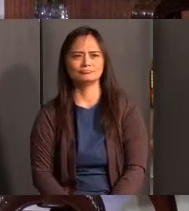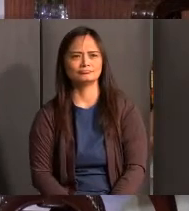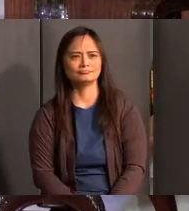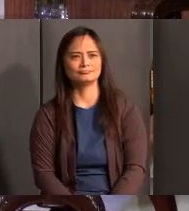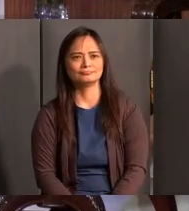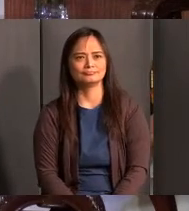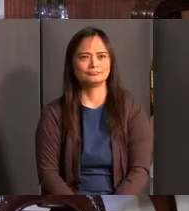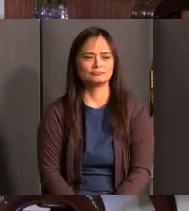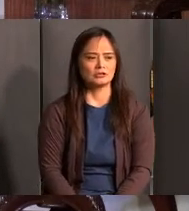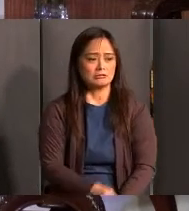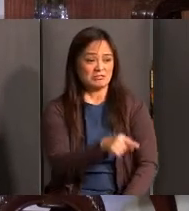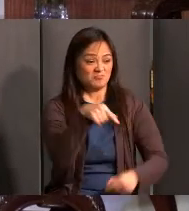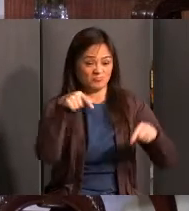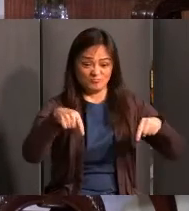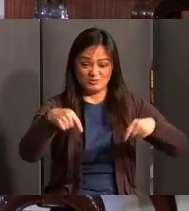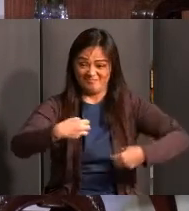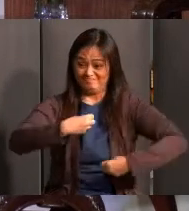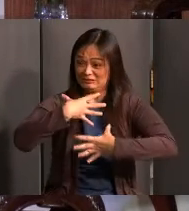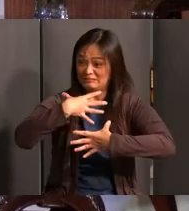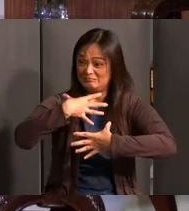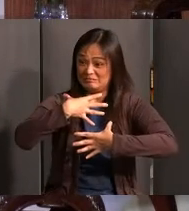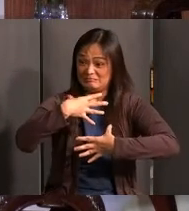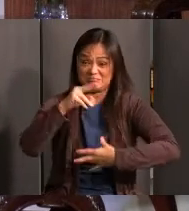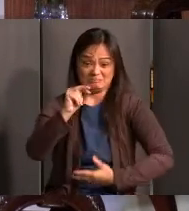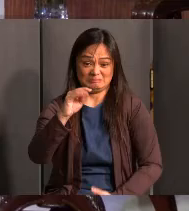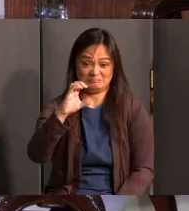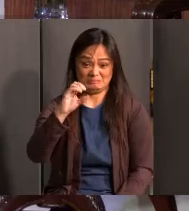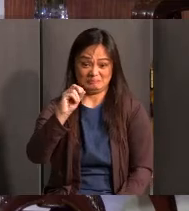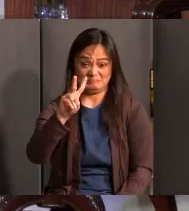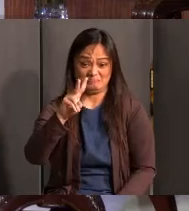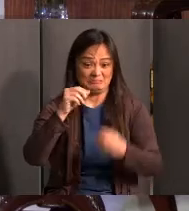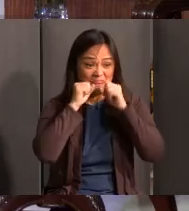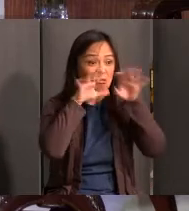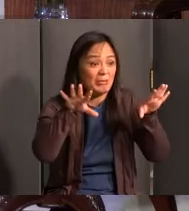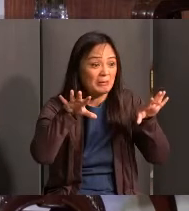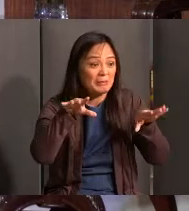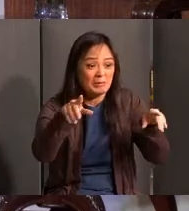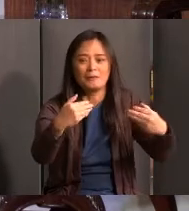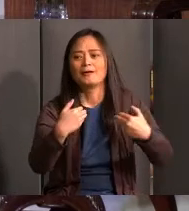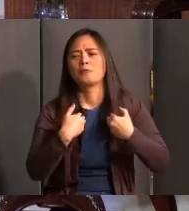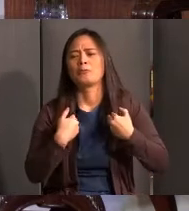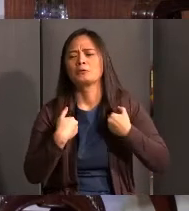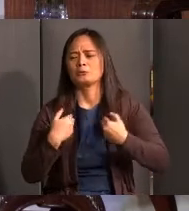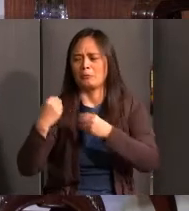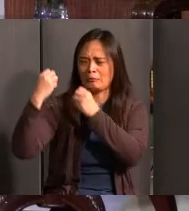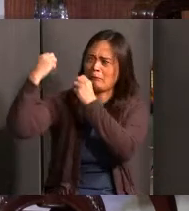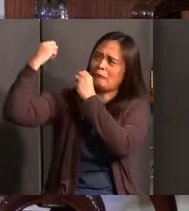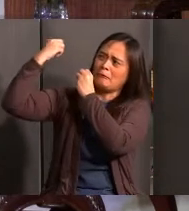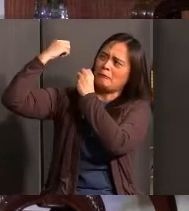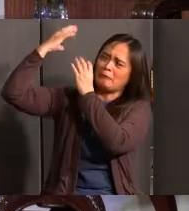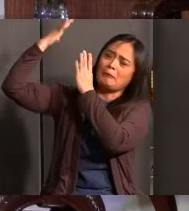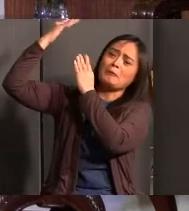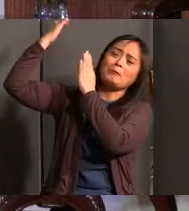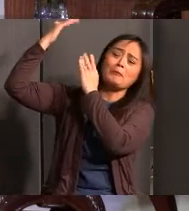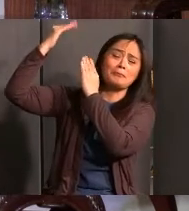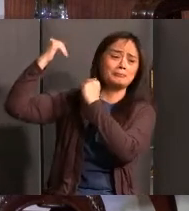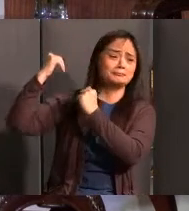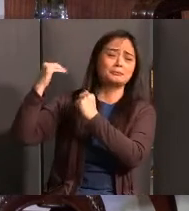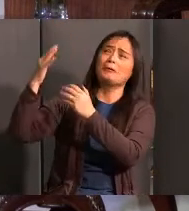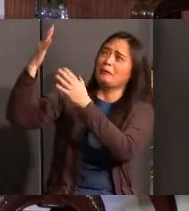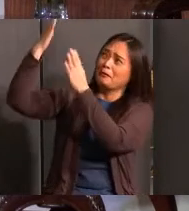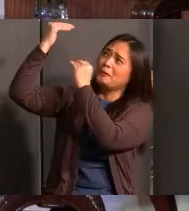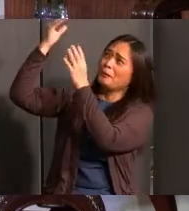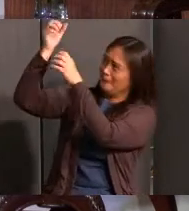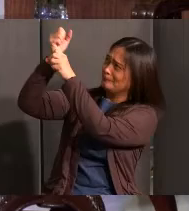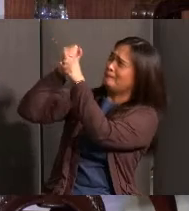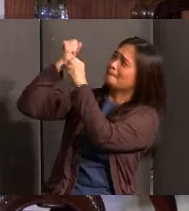po ng scare ng novel coronavirus, you want to have hope. Tama? Siyempre, ayaw na ayaw mo, kaya ka